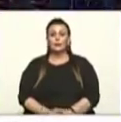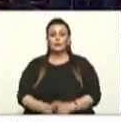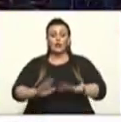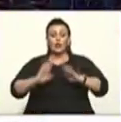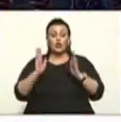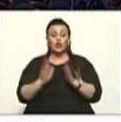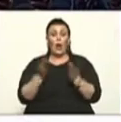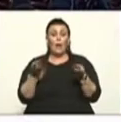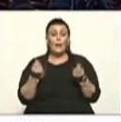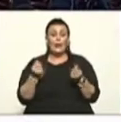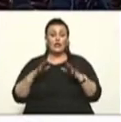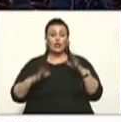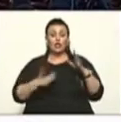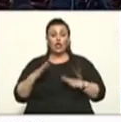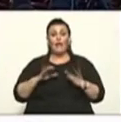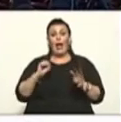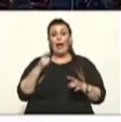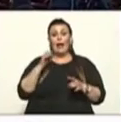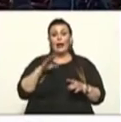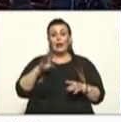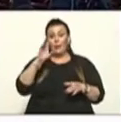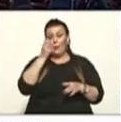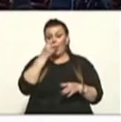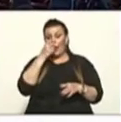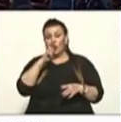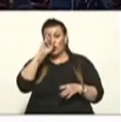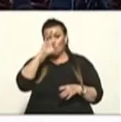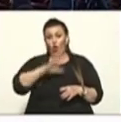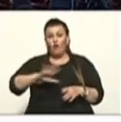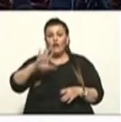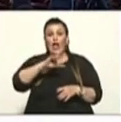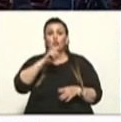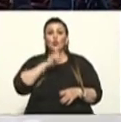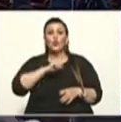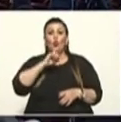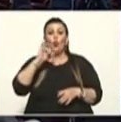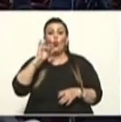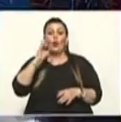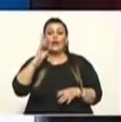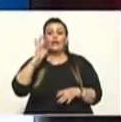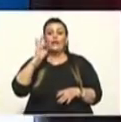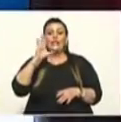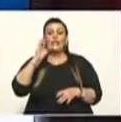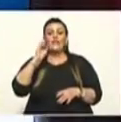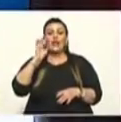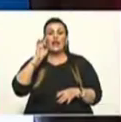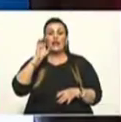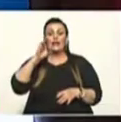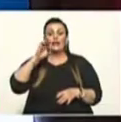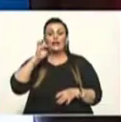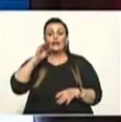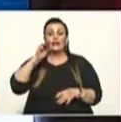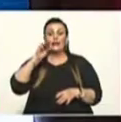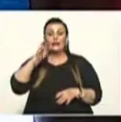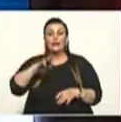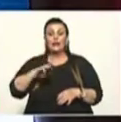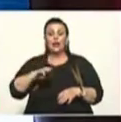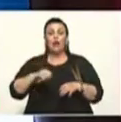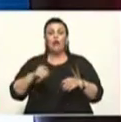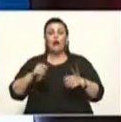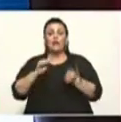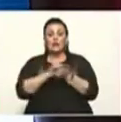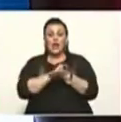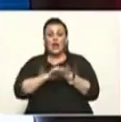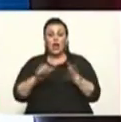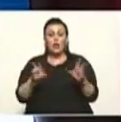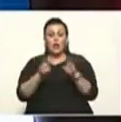Kiçik və Orta Biznes İnkişafı Agentliyi ilə Bakı Dövlət Universiteti arasında imzalanan anlaşma memorandumuna əsasən sənəd birgə proqramların